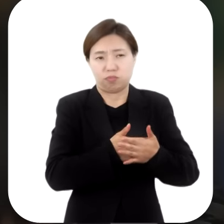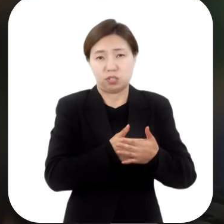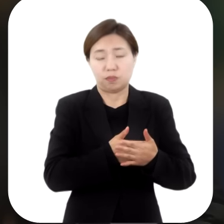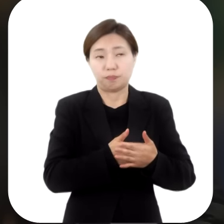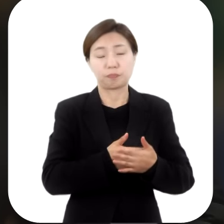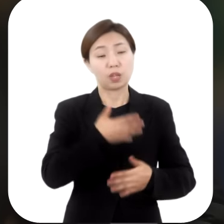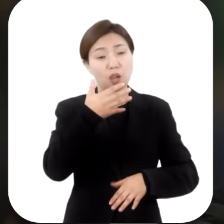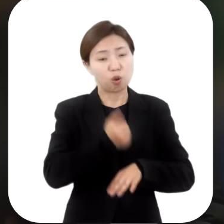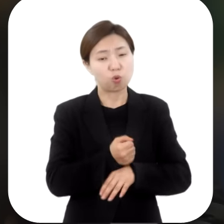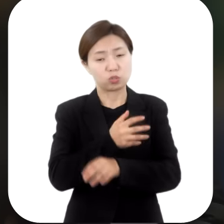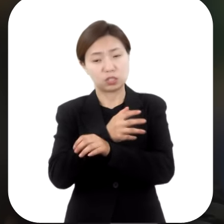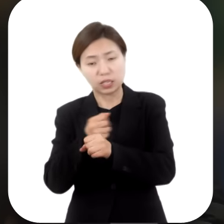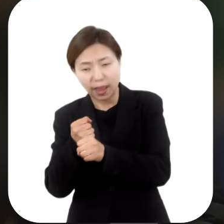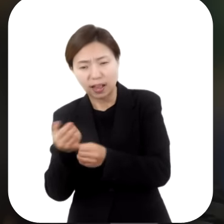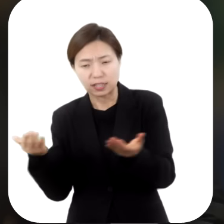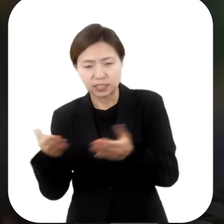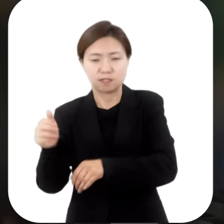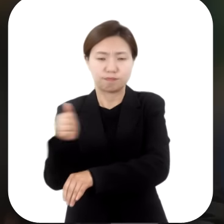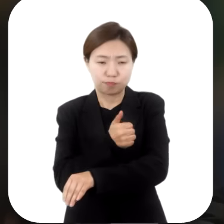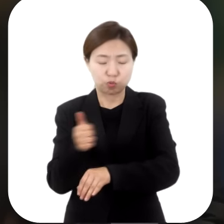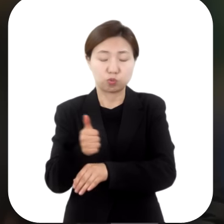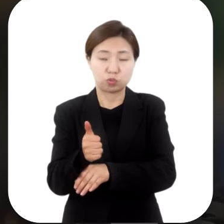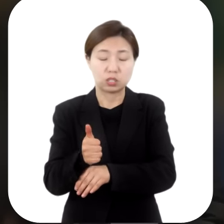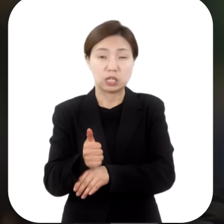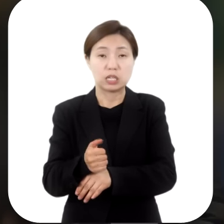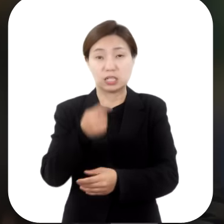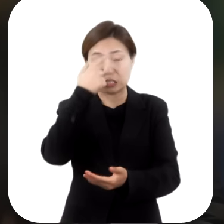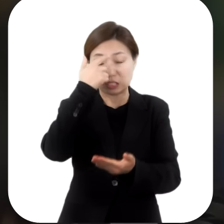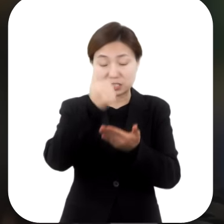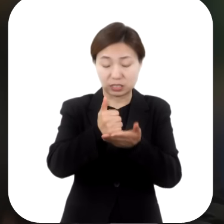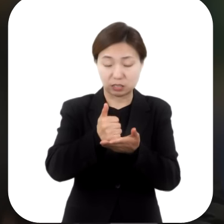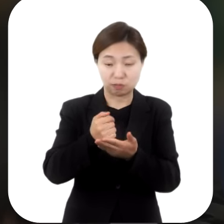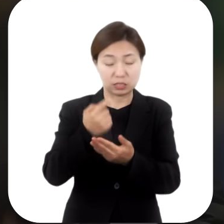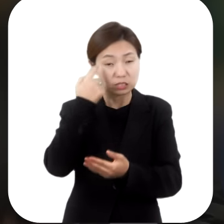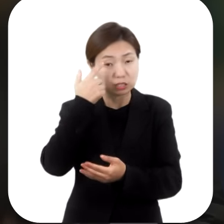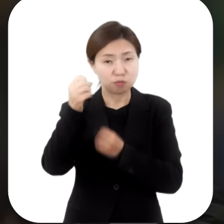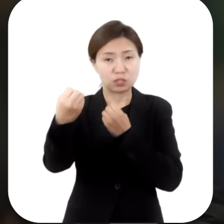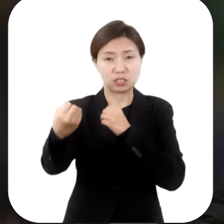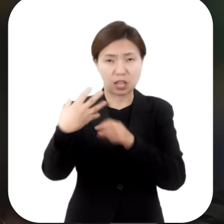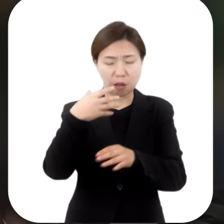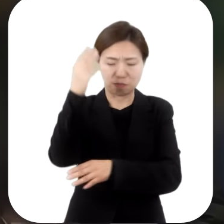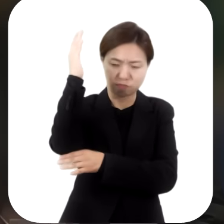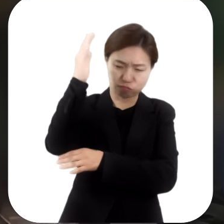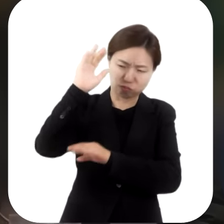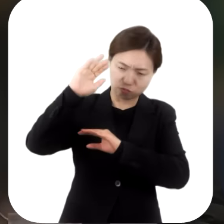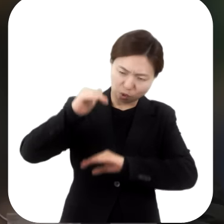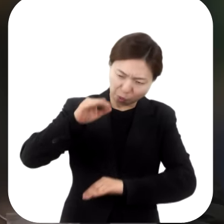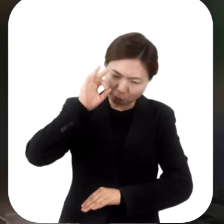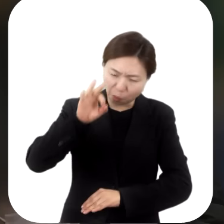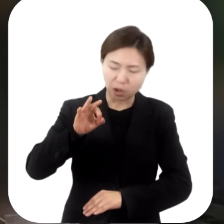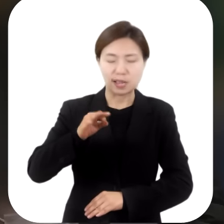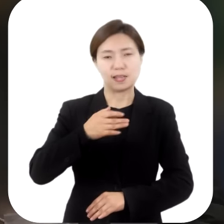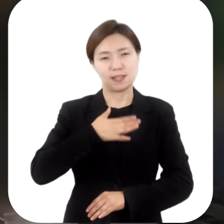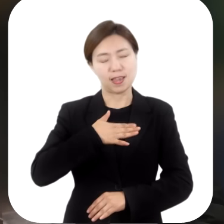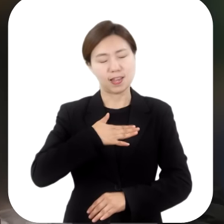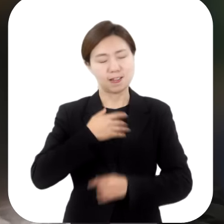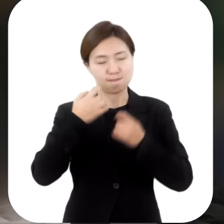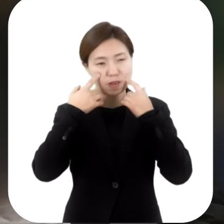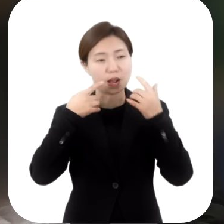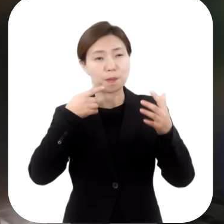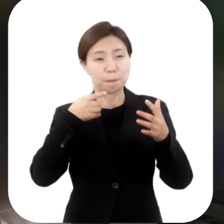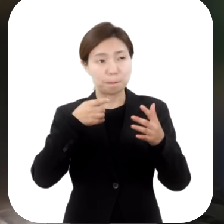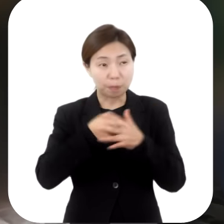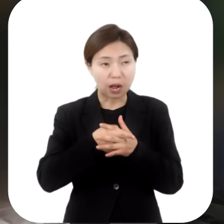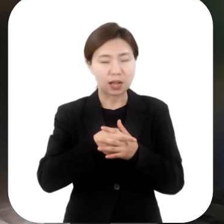계약직 직장을 다니면서 스님의 답변과 즉문즉설 강연의 말씀들을 통해 저만의 답을 찾아 나갔습니다. 그렇게 찾은